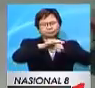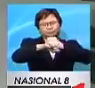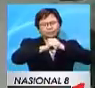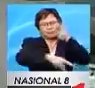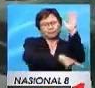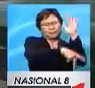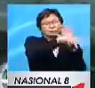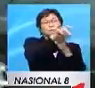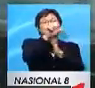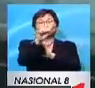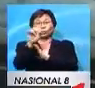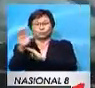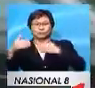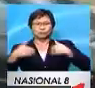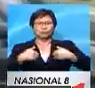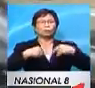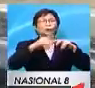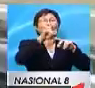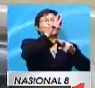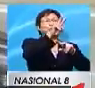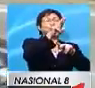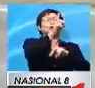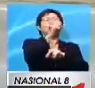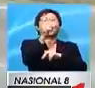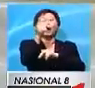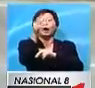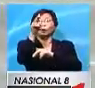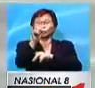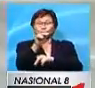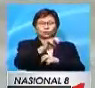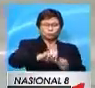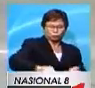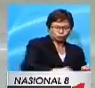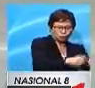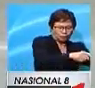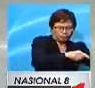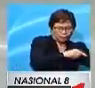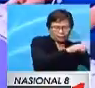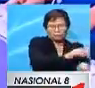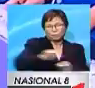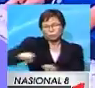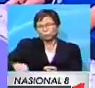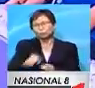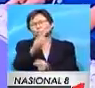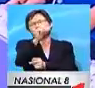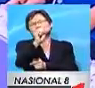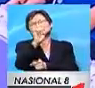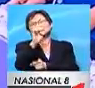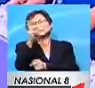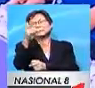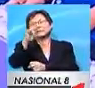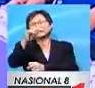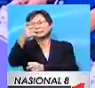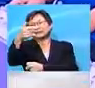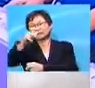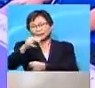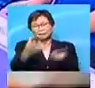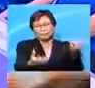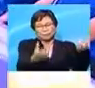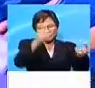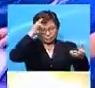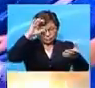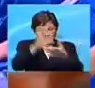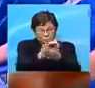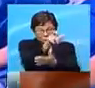parlimen sungai besar mempunyai dua dewan undangan Negeri iaitu Dun Sungai panjang dan Dun sekincan BN memberi kepercayaan